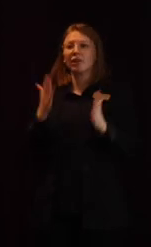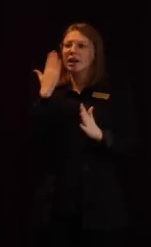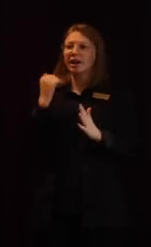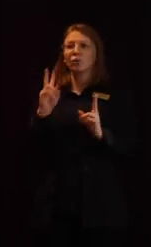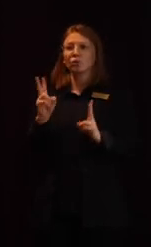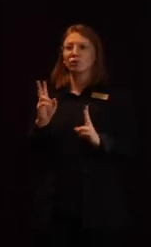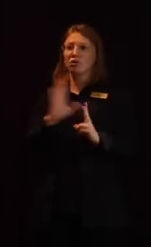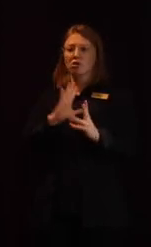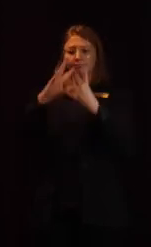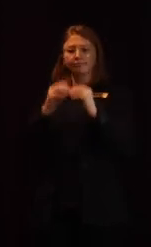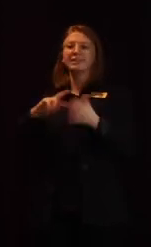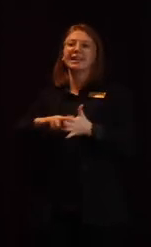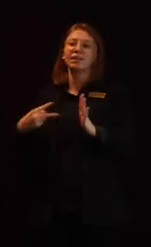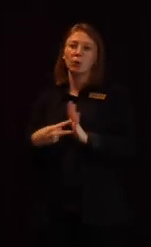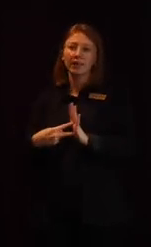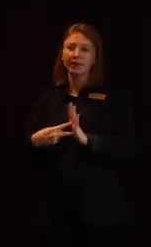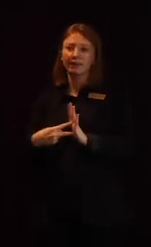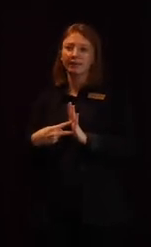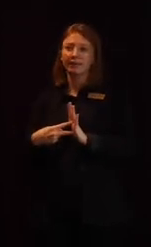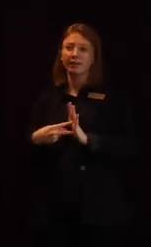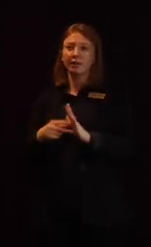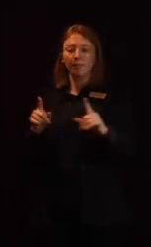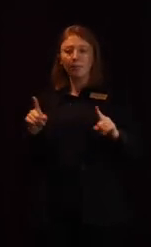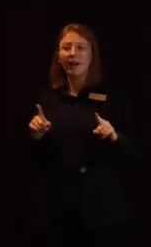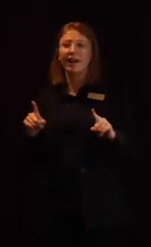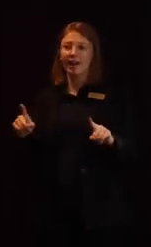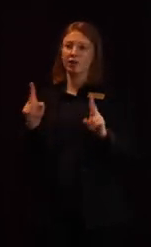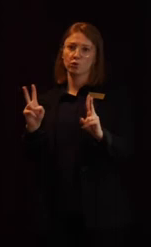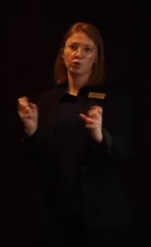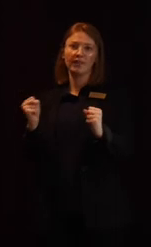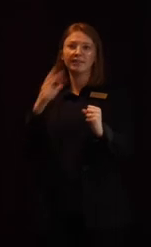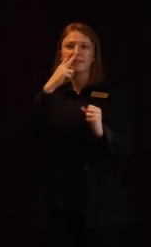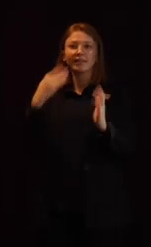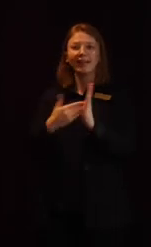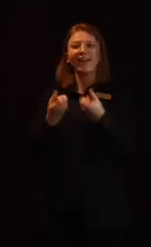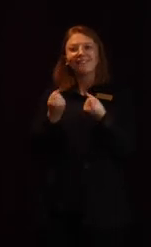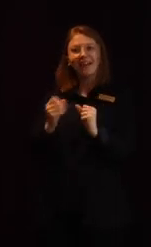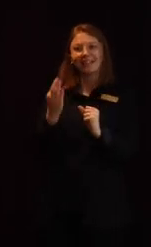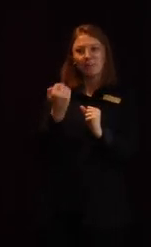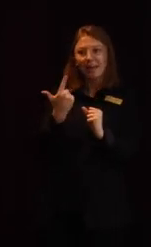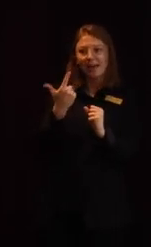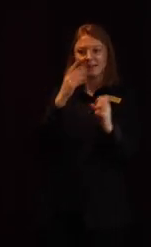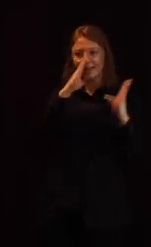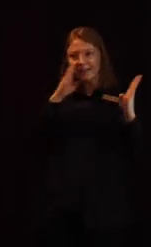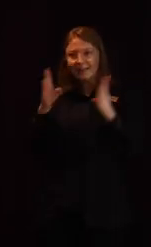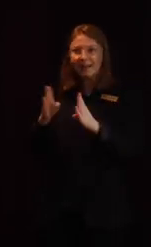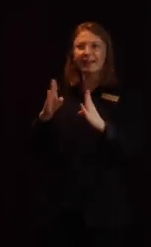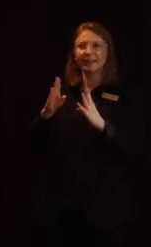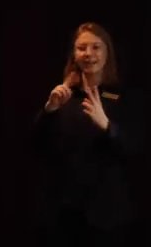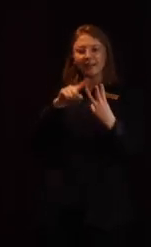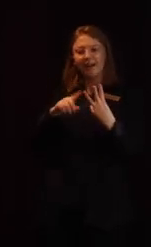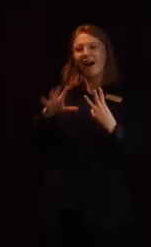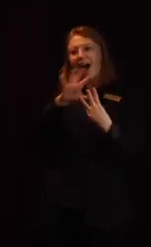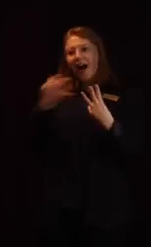parallellt med att vi driver det arbetet, att vi också ser till att själva verksamheten, inriktningen, allt det som man får